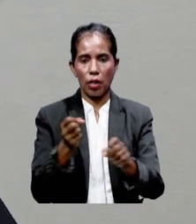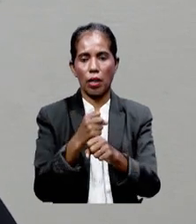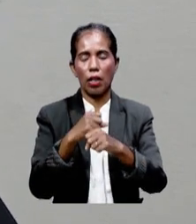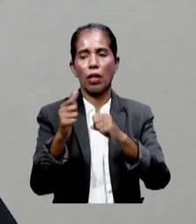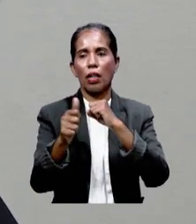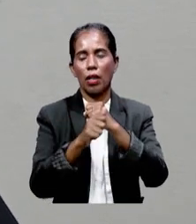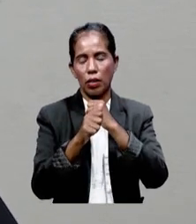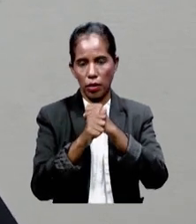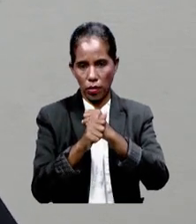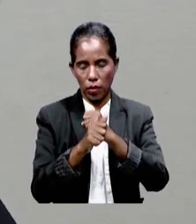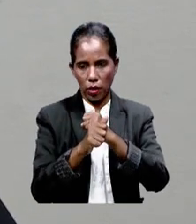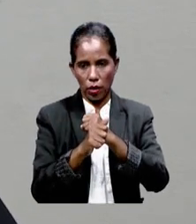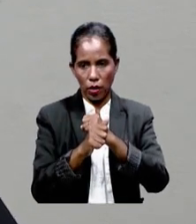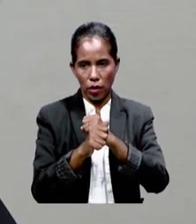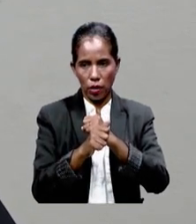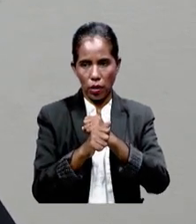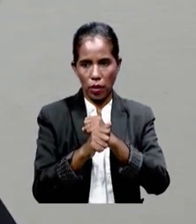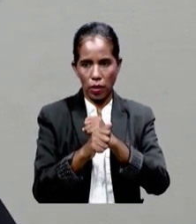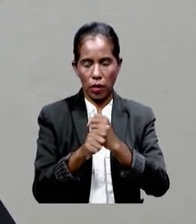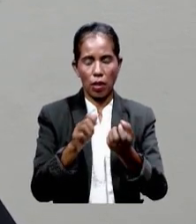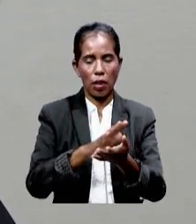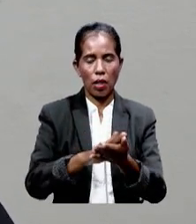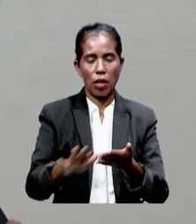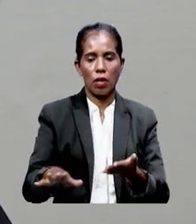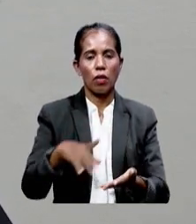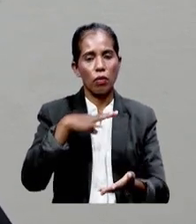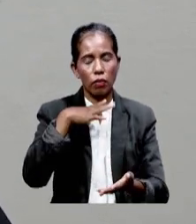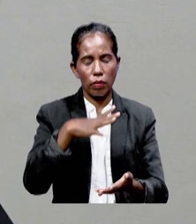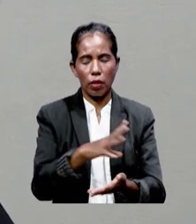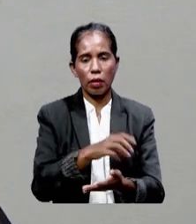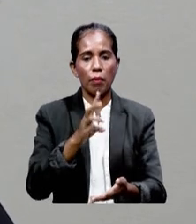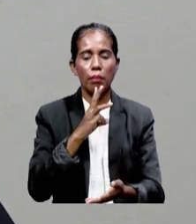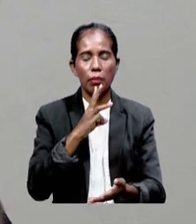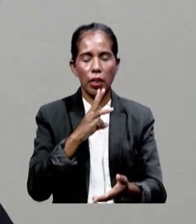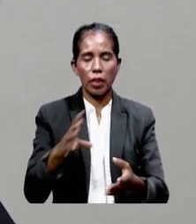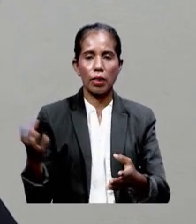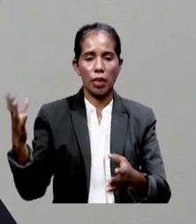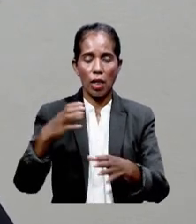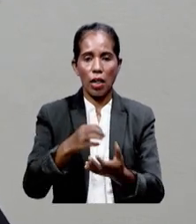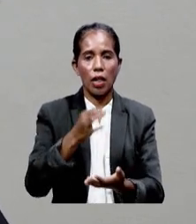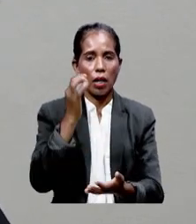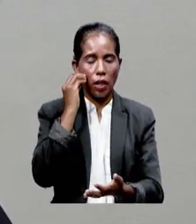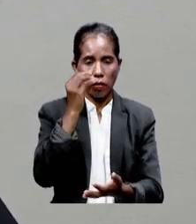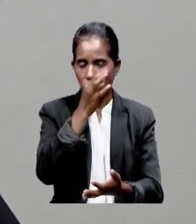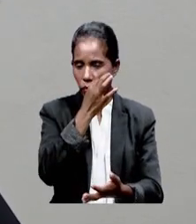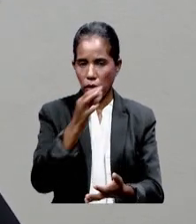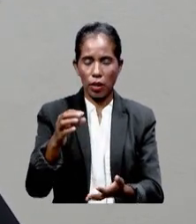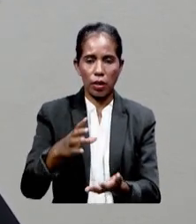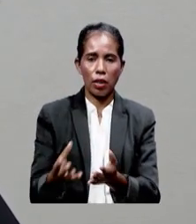hanesan hama Hamaran rora o vaso ai funan sirne, quer dizer que be sirne va kumule hene va tenke hamaran